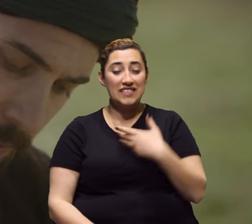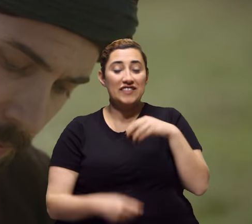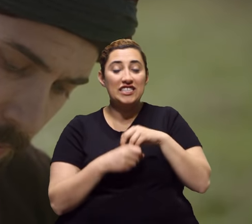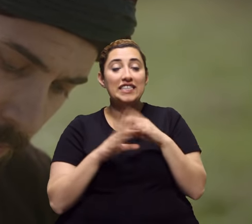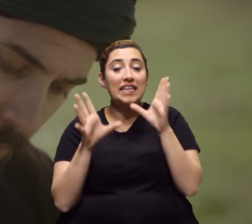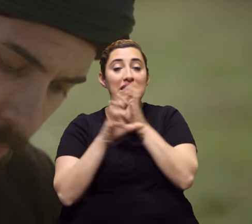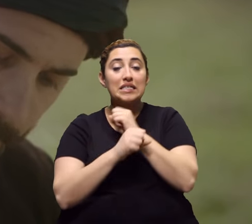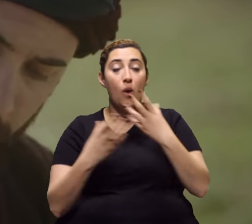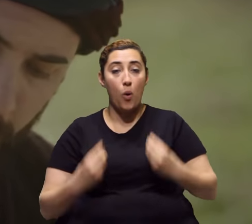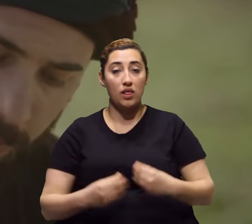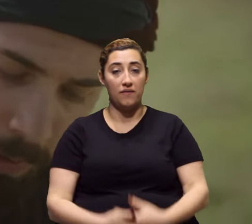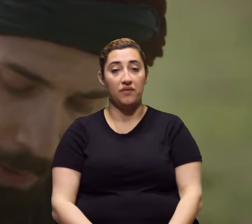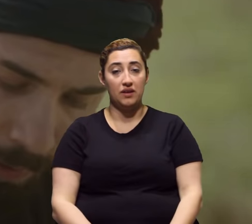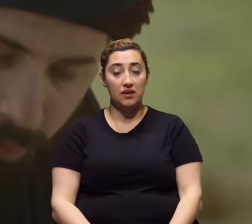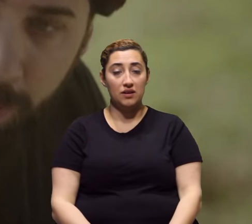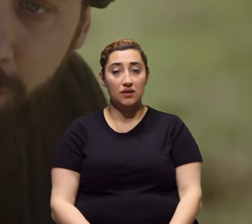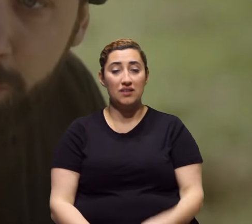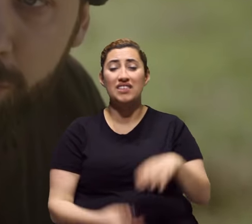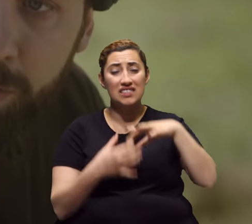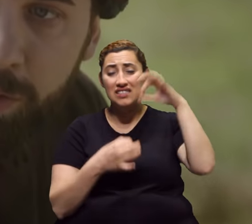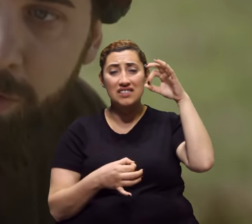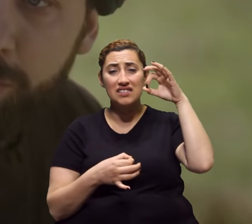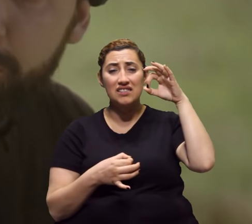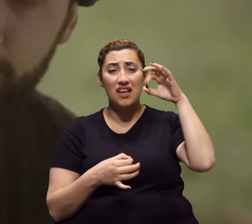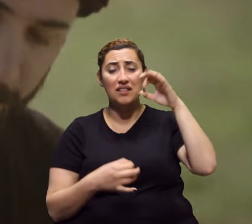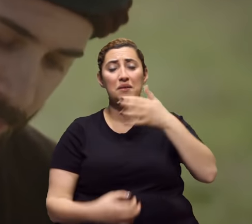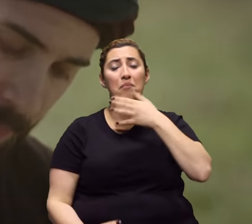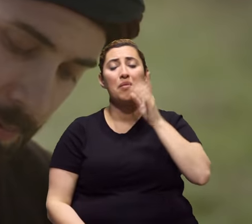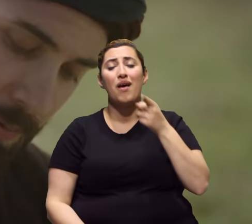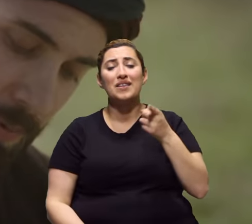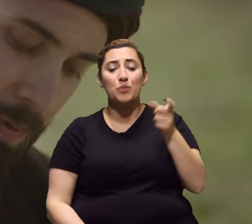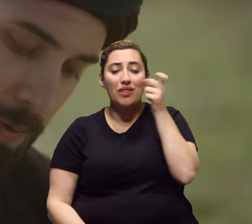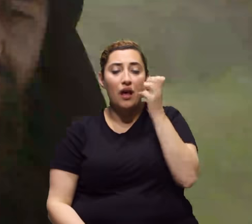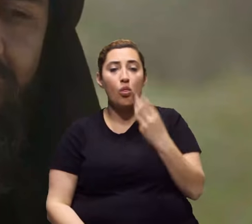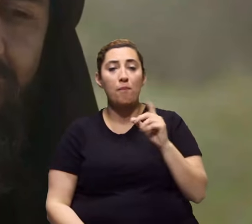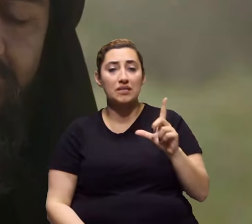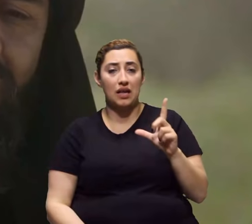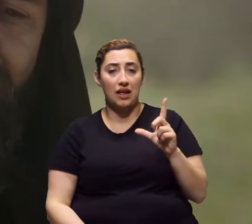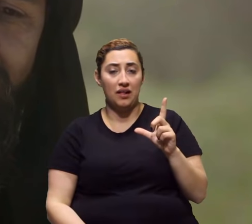sırrı. Kul. Adem yazıyor. Bilmez bu tedbiri.